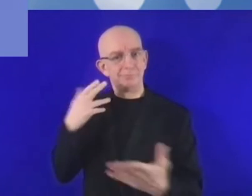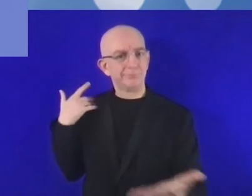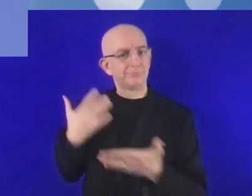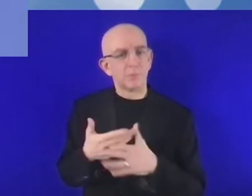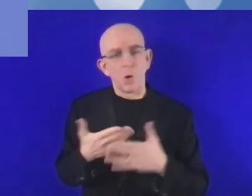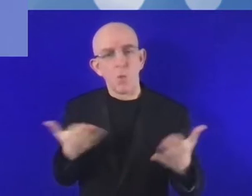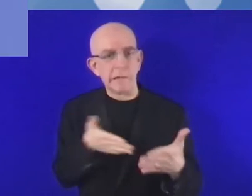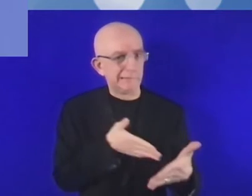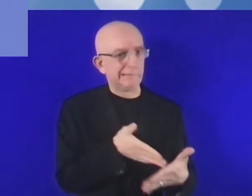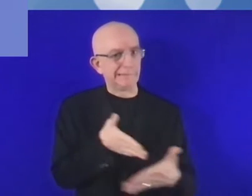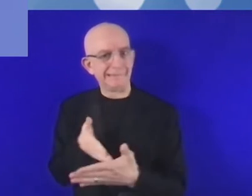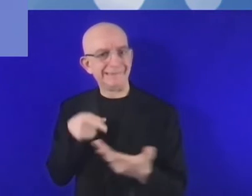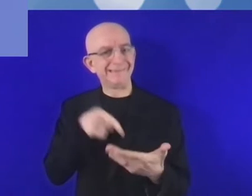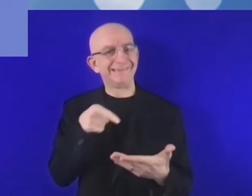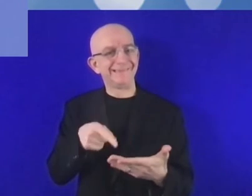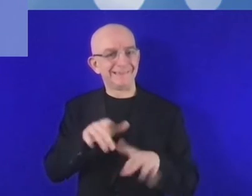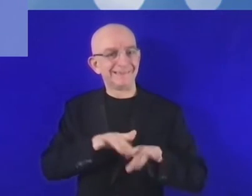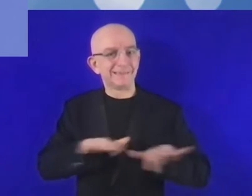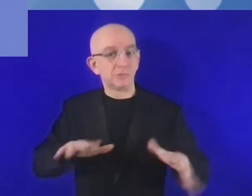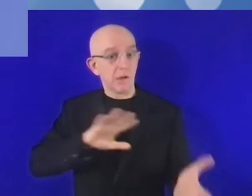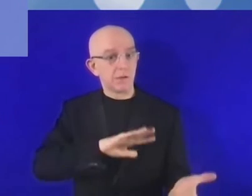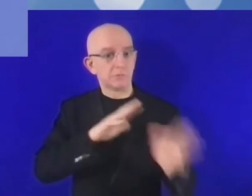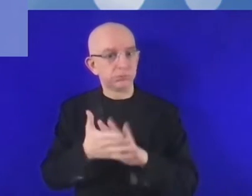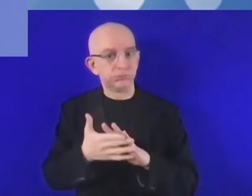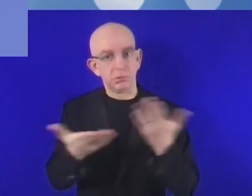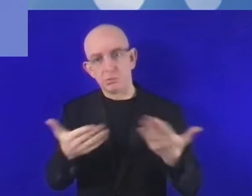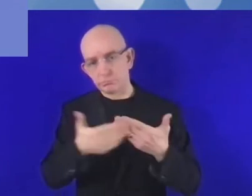цифровой трансформации? В каких областях